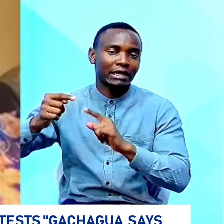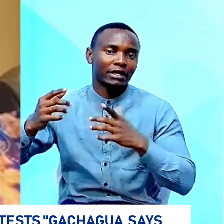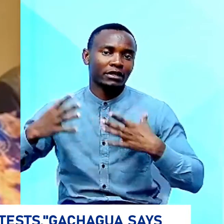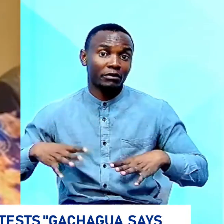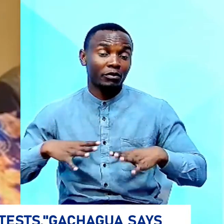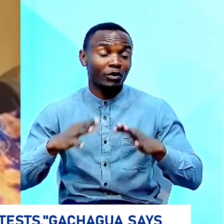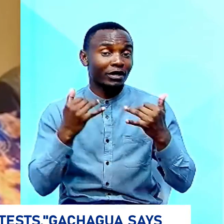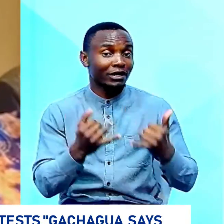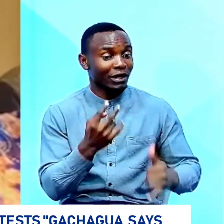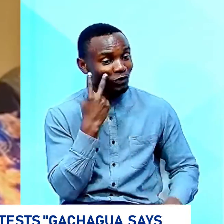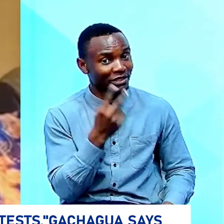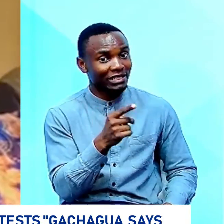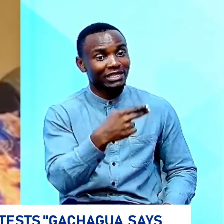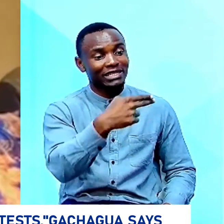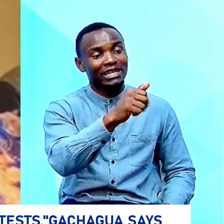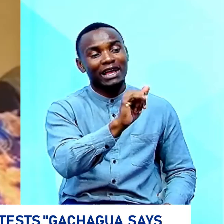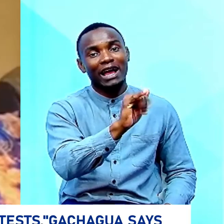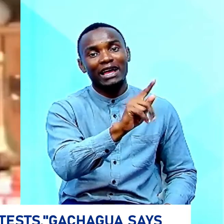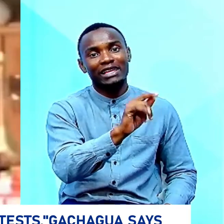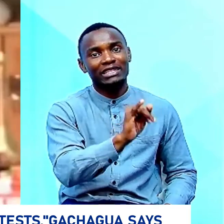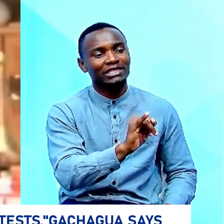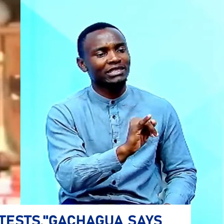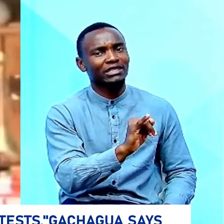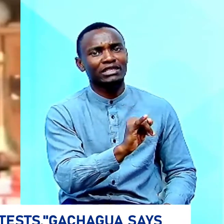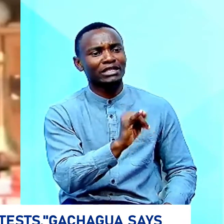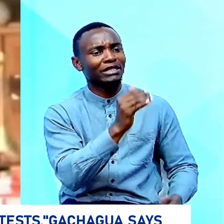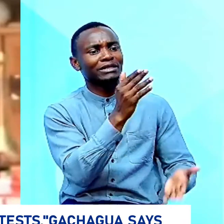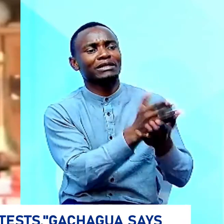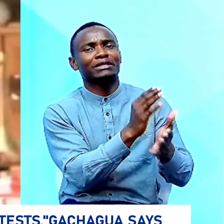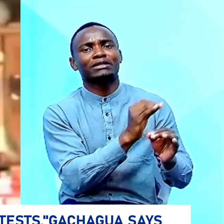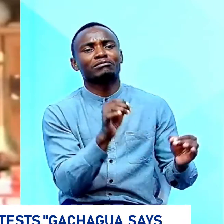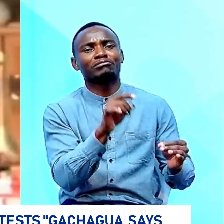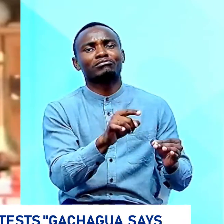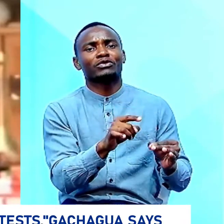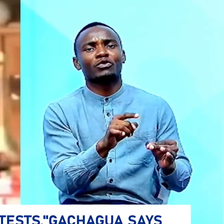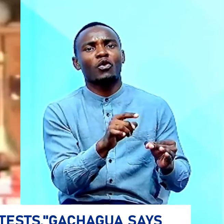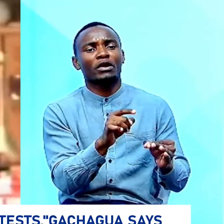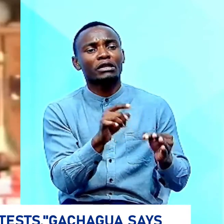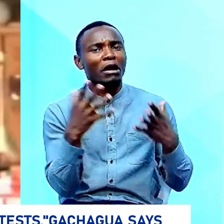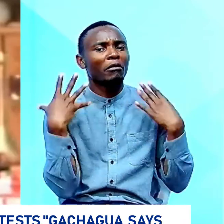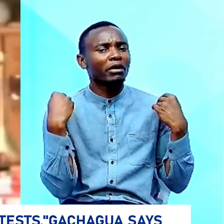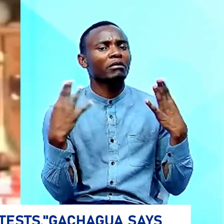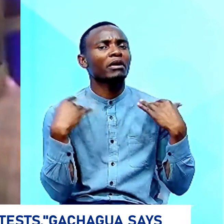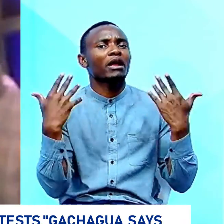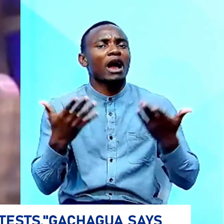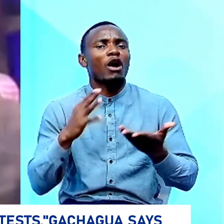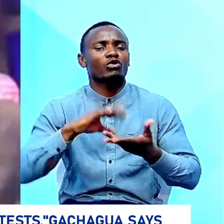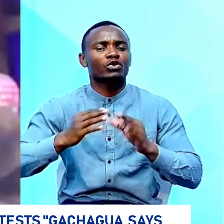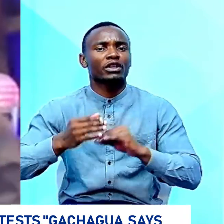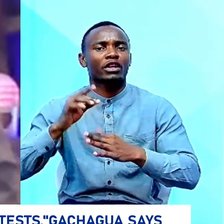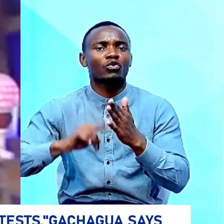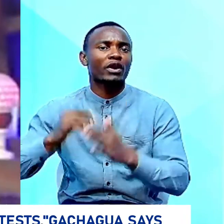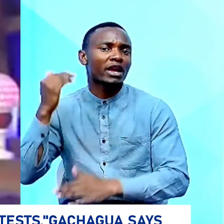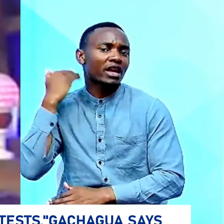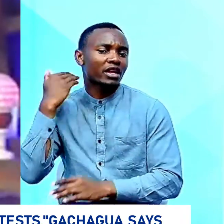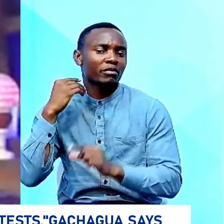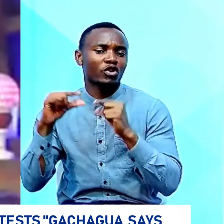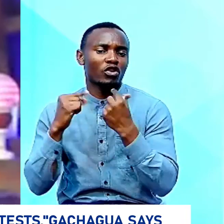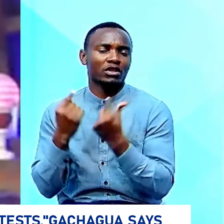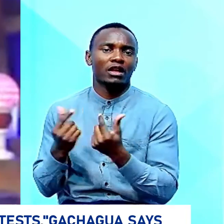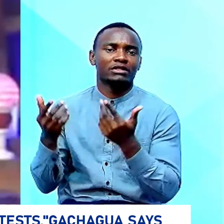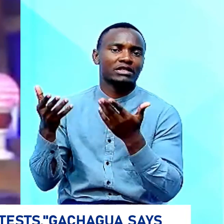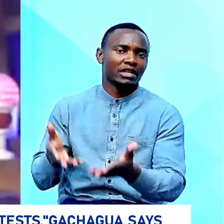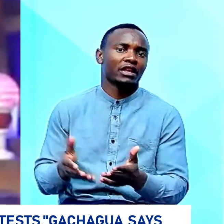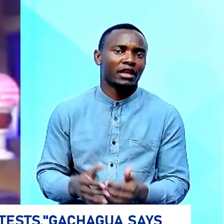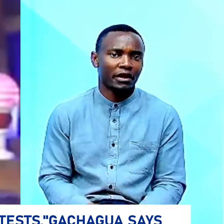Haiti haikuwa genuine. Ilikuwa ni benchmarking on how to create criminal gangs. Polisi,